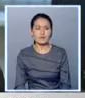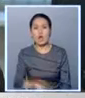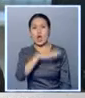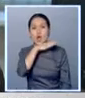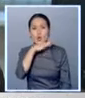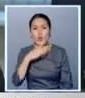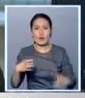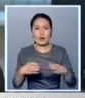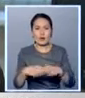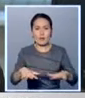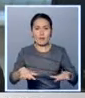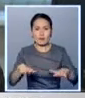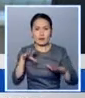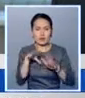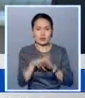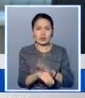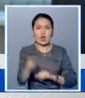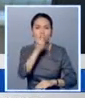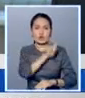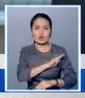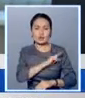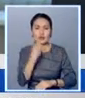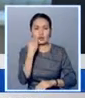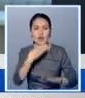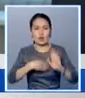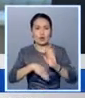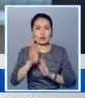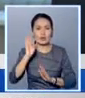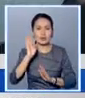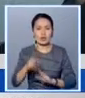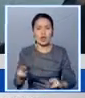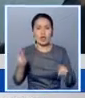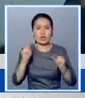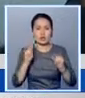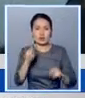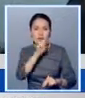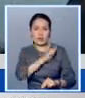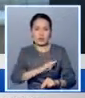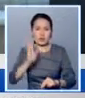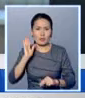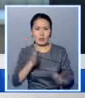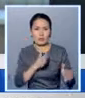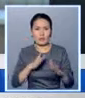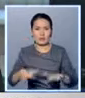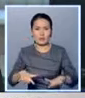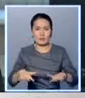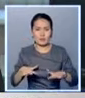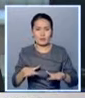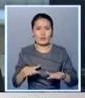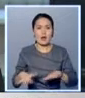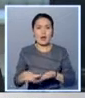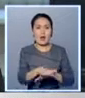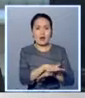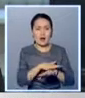Көппартиялық парламент болса, әрине оның пайдасы өте көп, себебі бұл жерде түрлі пікірлер ашық айтылуға түседі. Екіншіден, халықтың әр партия белгілі